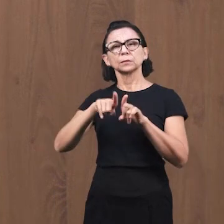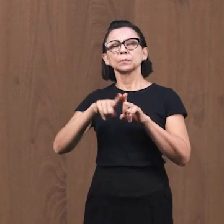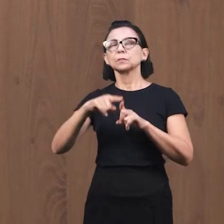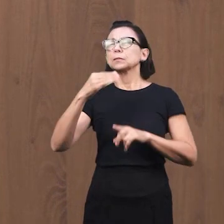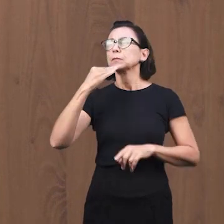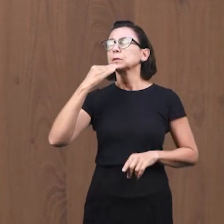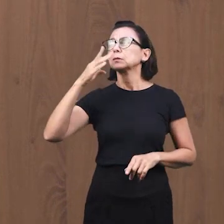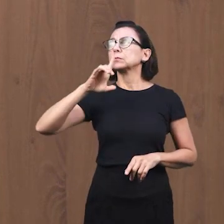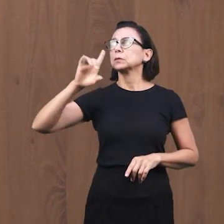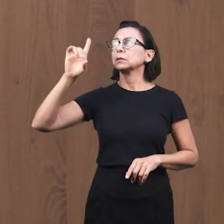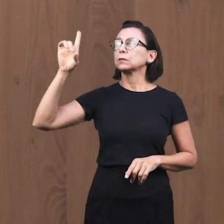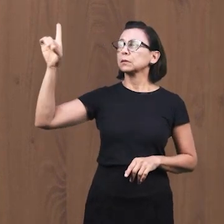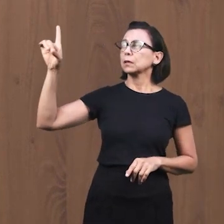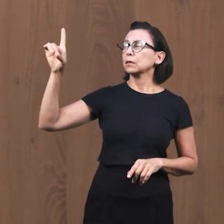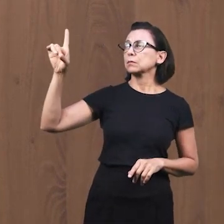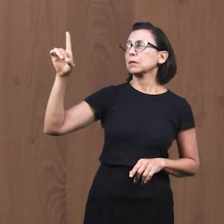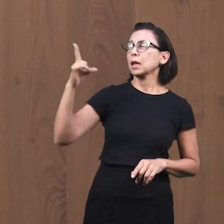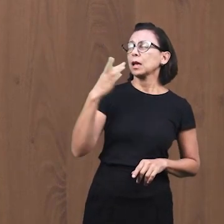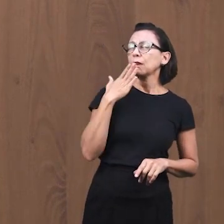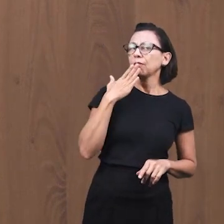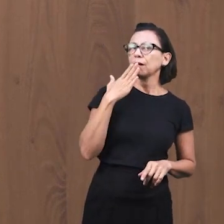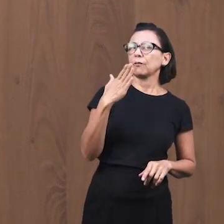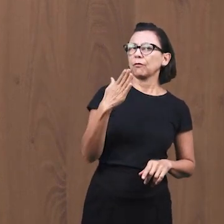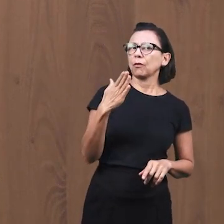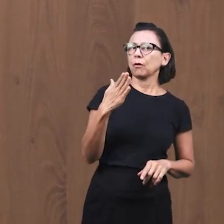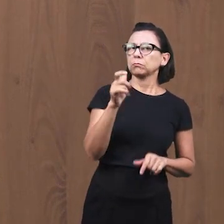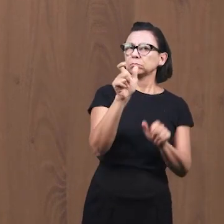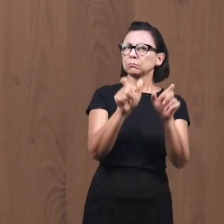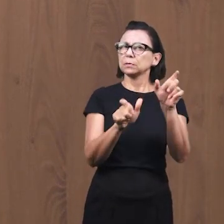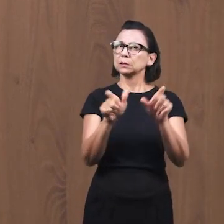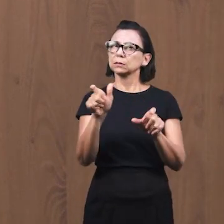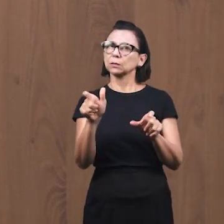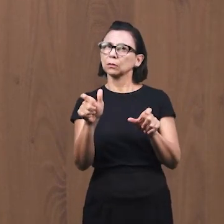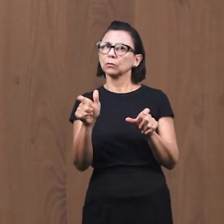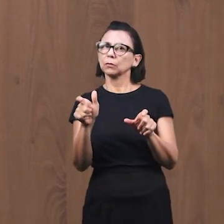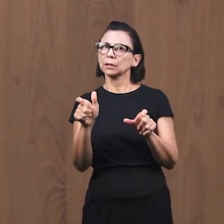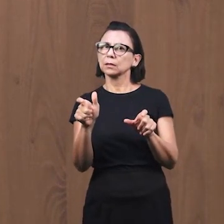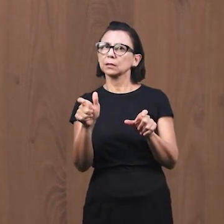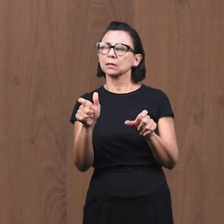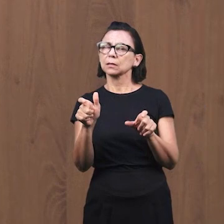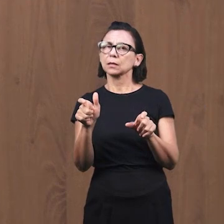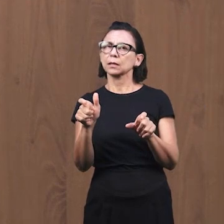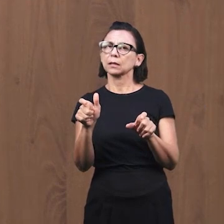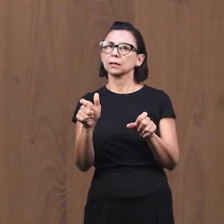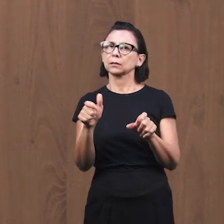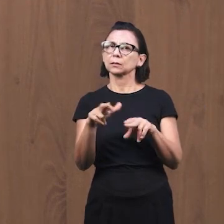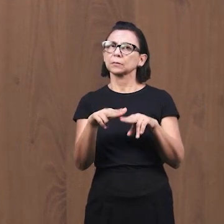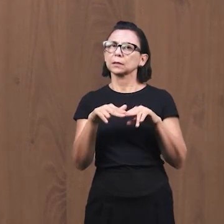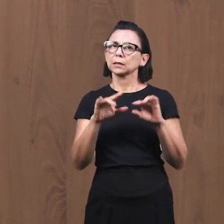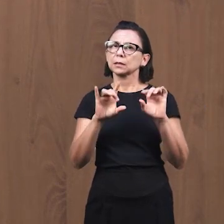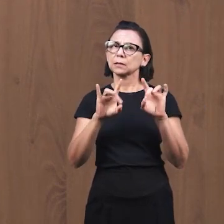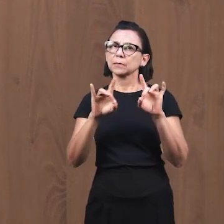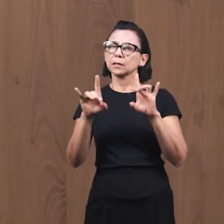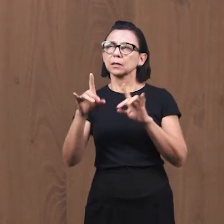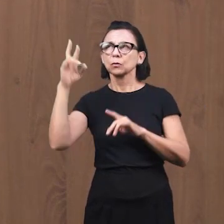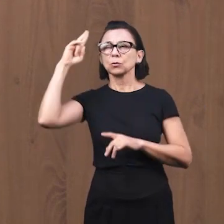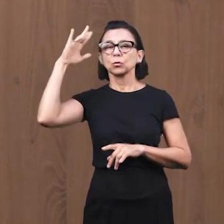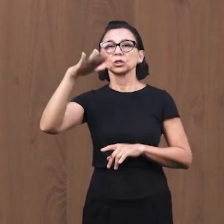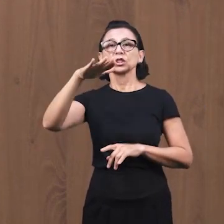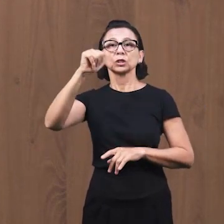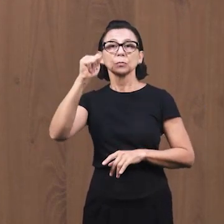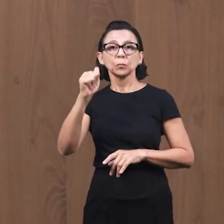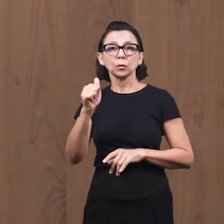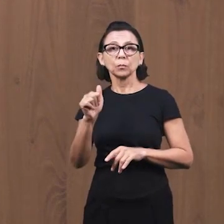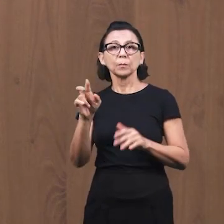Ты совершаешь, Господь. Мы ходатайствуем Тебе также о тех, которые были призваны в